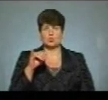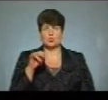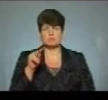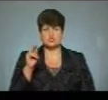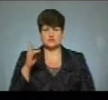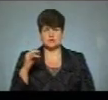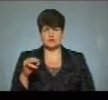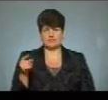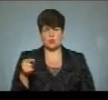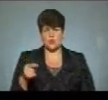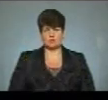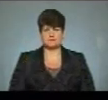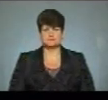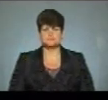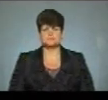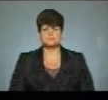Тернополі.